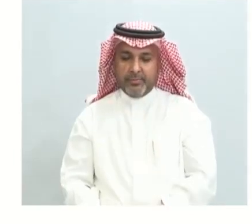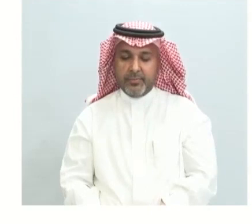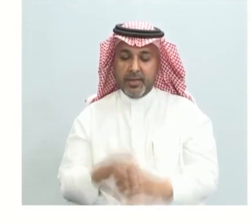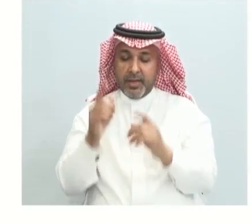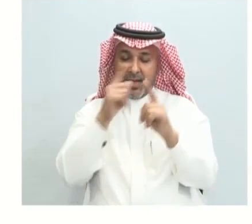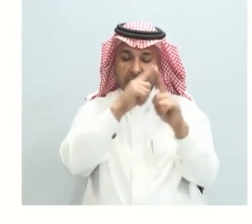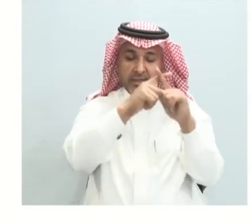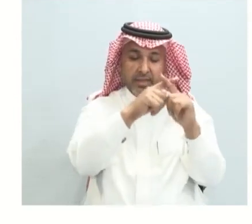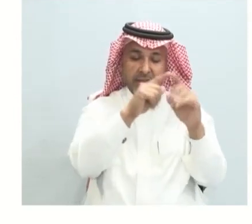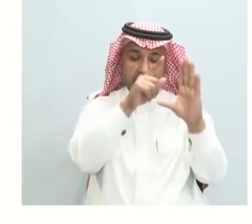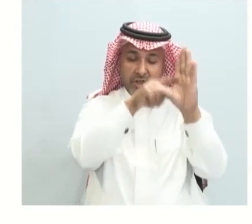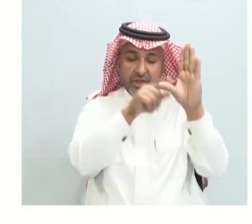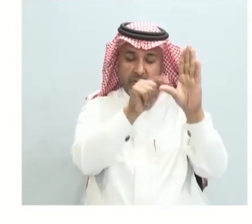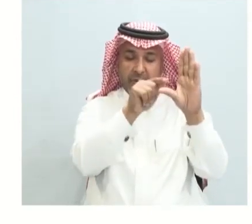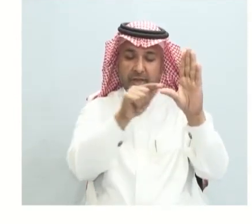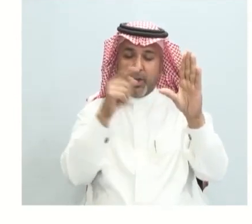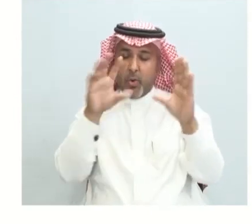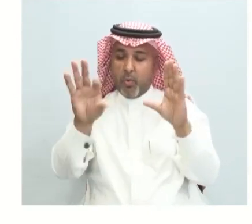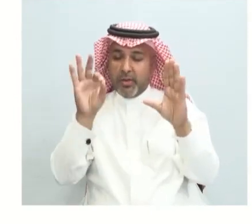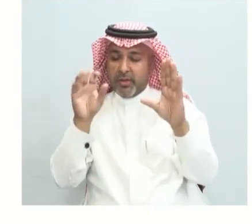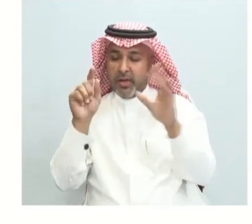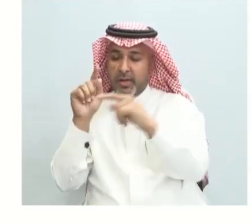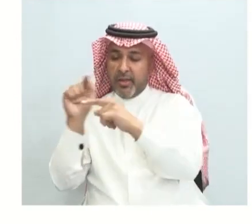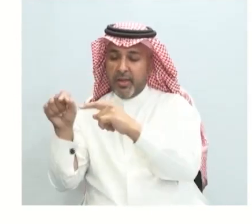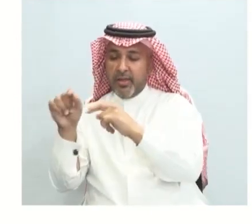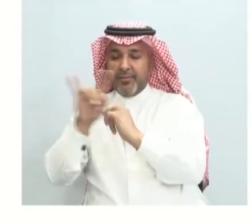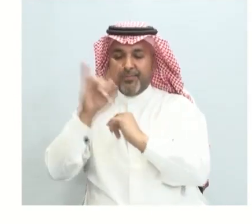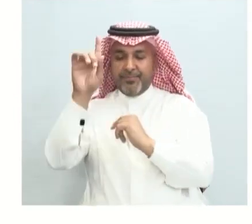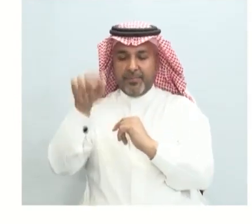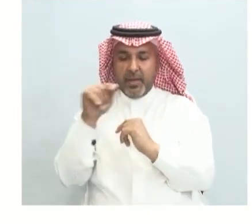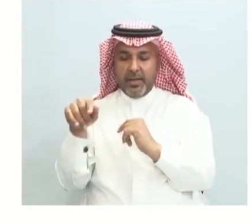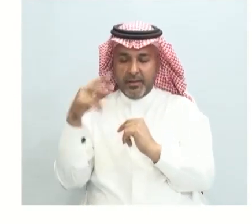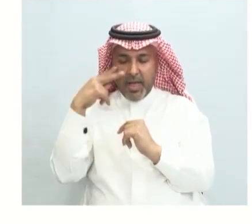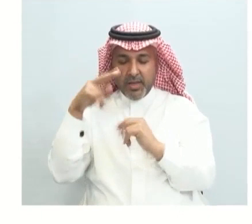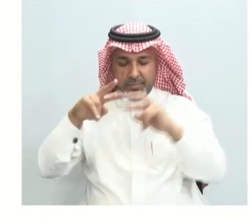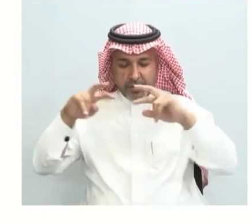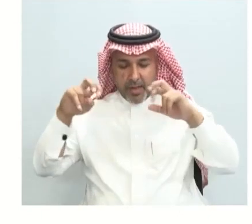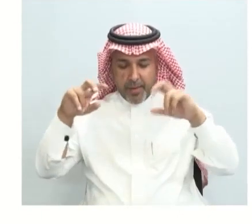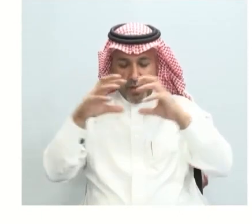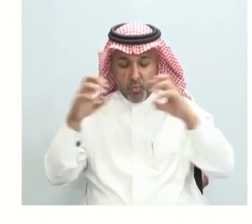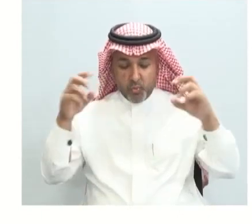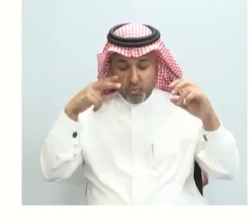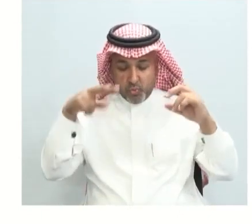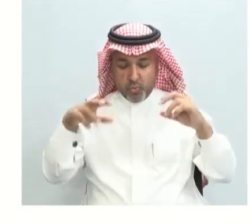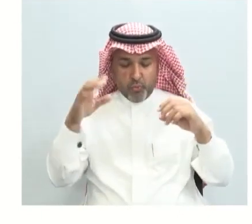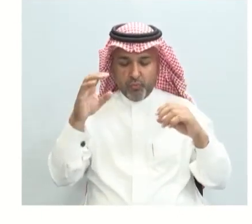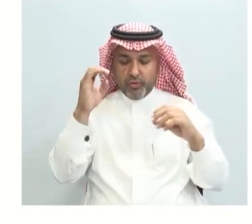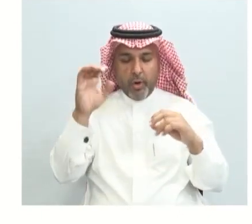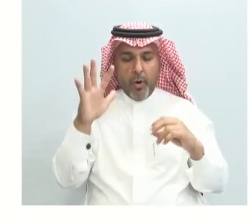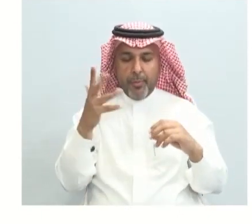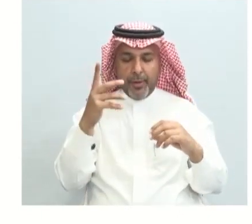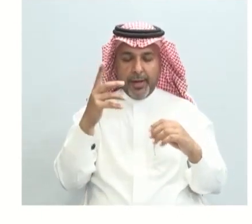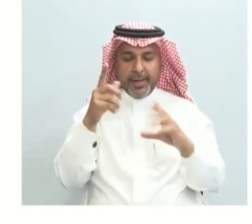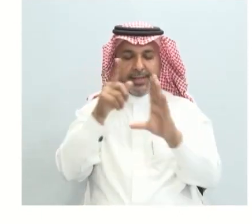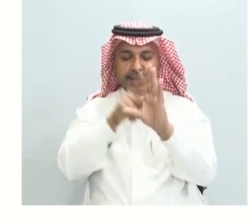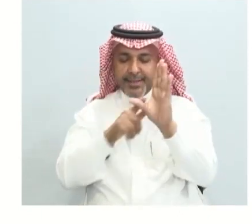يطلع لو كانت زاويتك الصحيحه هي هذه حيطلع جوابك خطا وخصوصا اذا ما كان عندك طري طريقه تتاكد فيها هل الزاويه المطلوبه